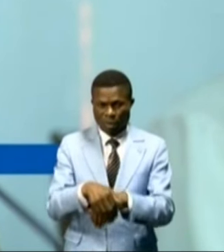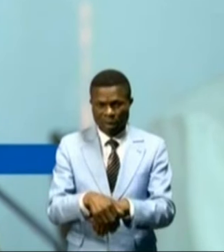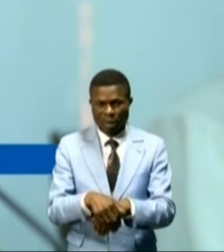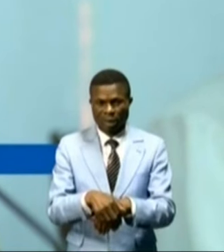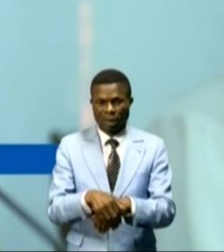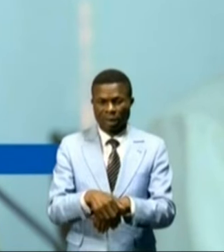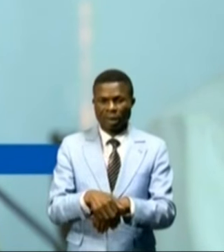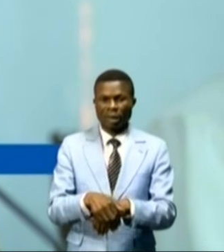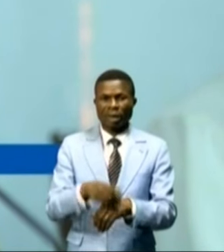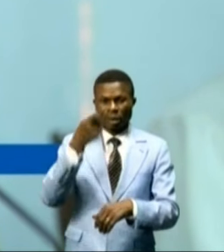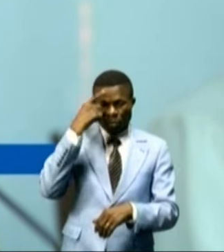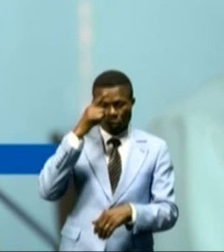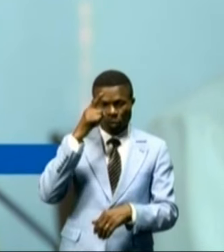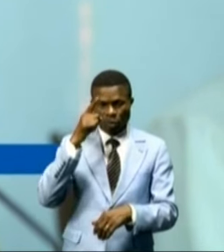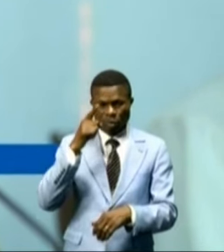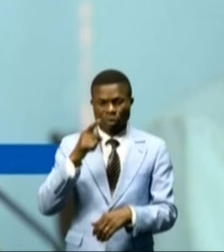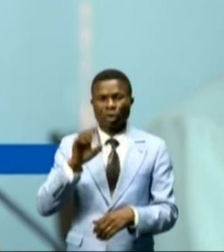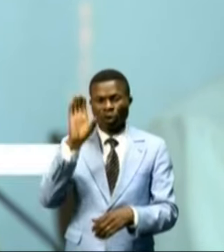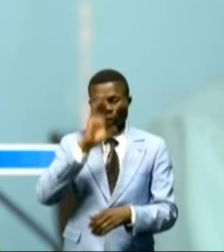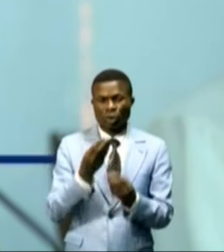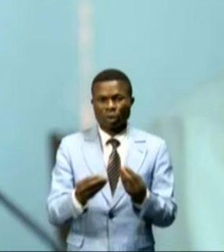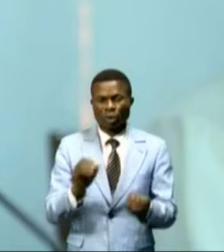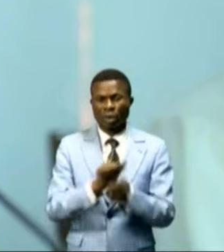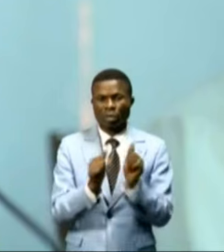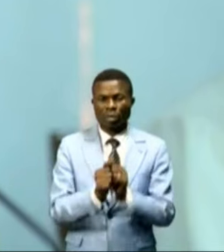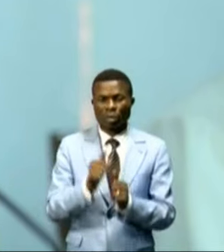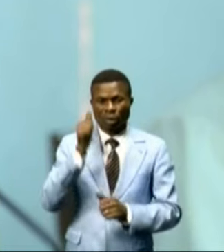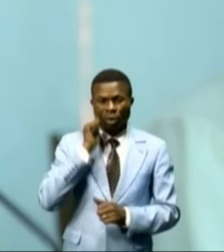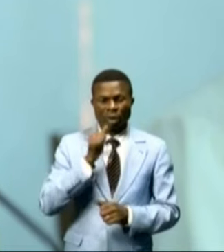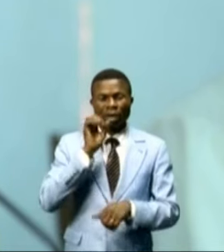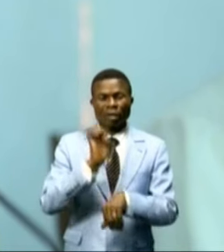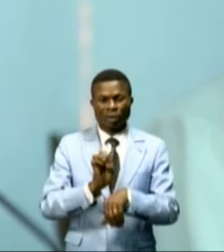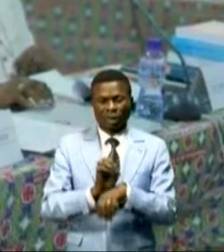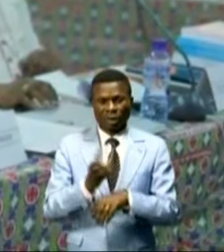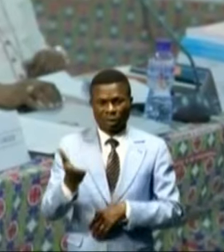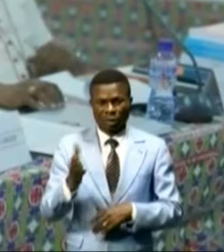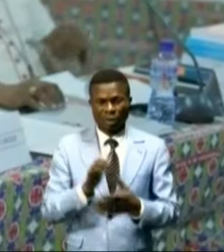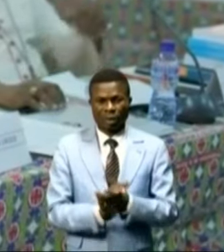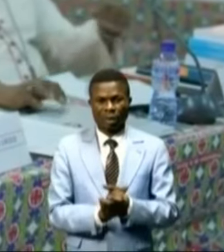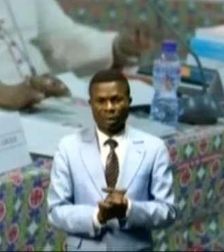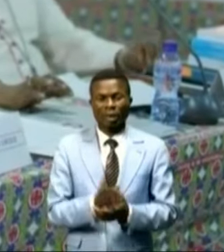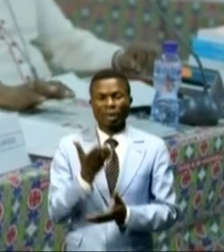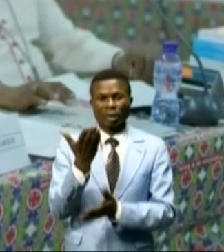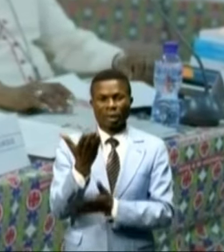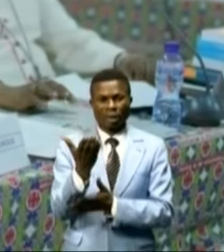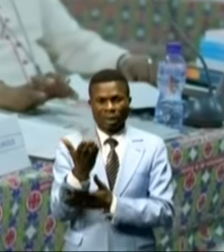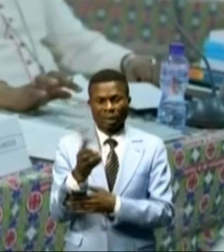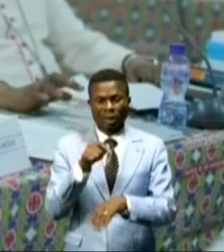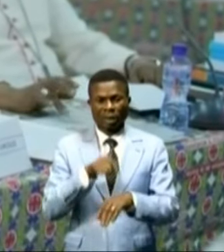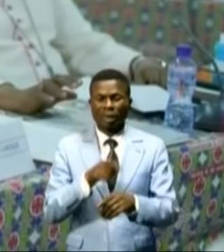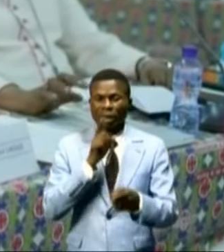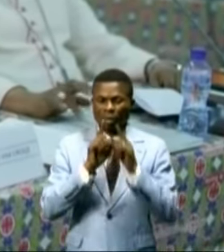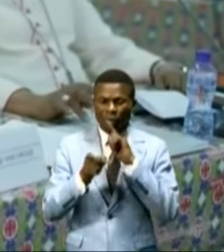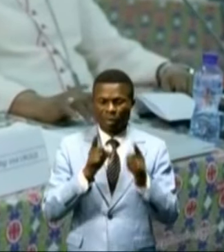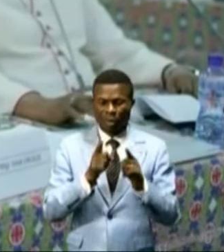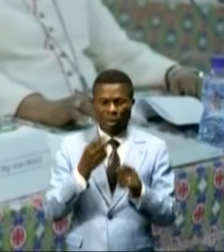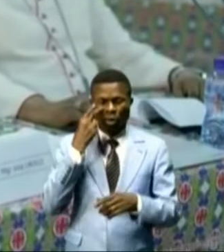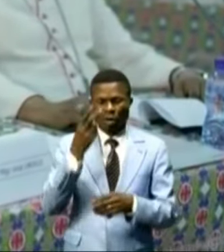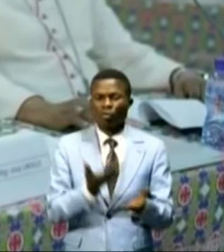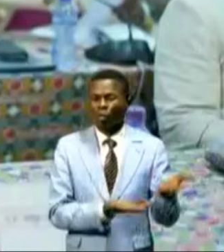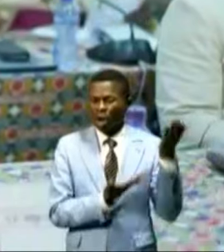à l'Église et à sa mission, m'a poussée en tant que fille de notre mère l'Église de solliciter ce moment d'échange que j'estime